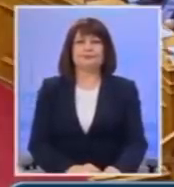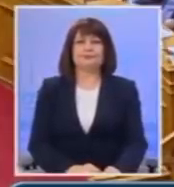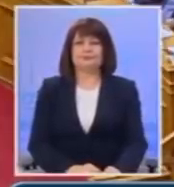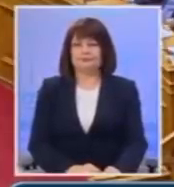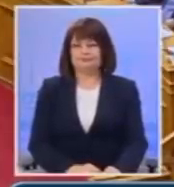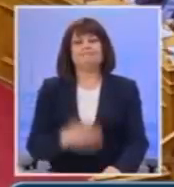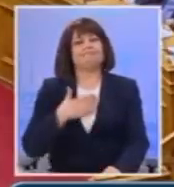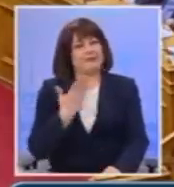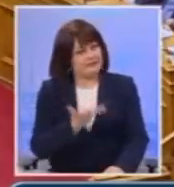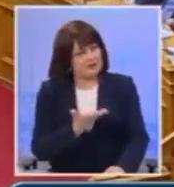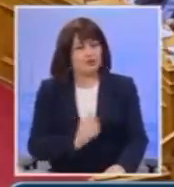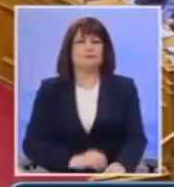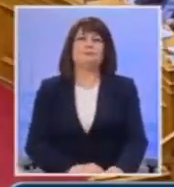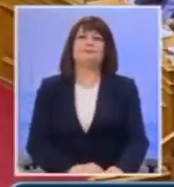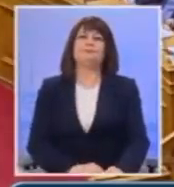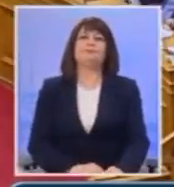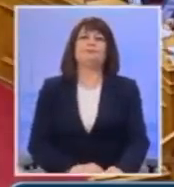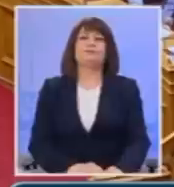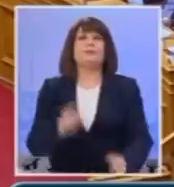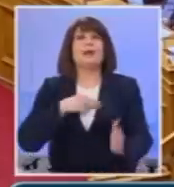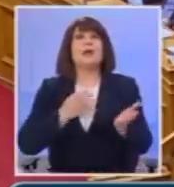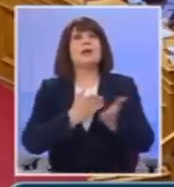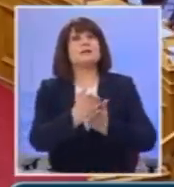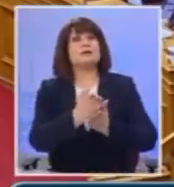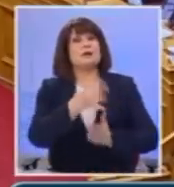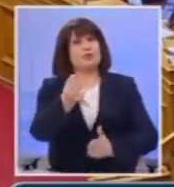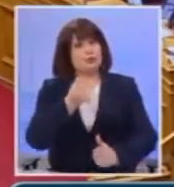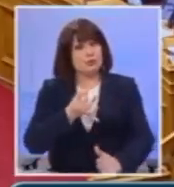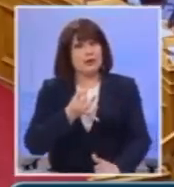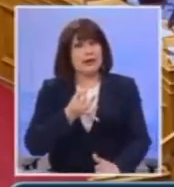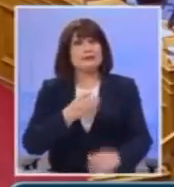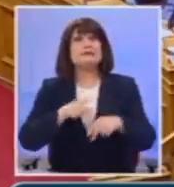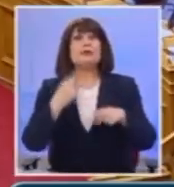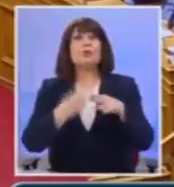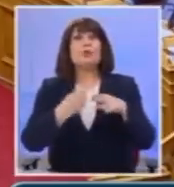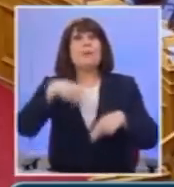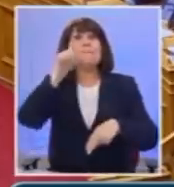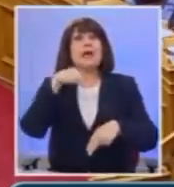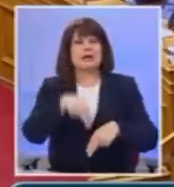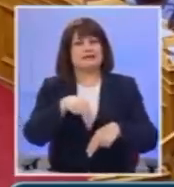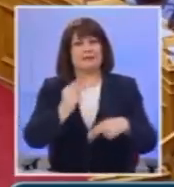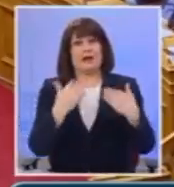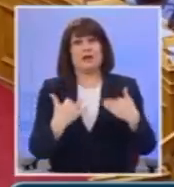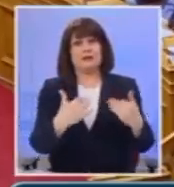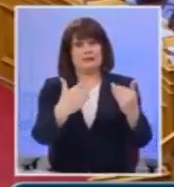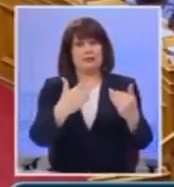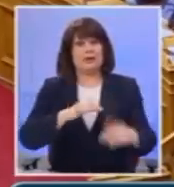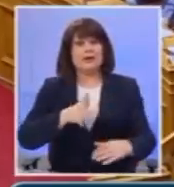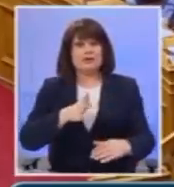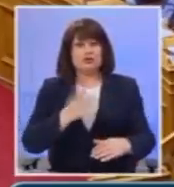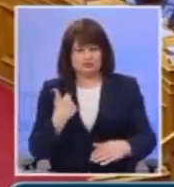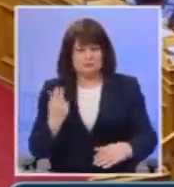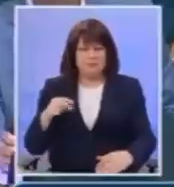Ευχαριστώ κύριε Πρόεδρε. Έχετε δίκιο που επισημαίνετε ότι είναι μια σημαντική μέρα και ίσως τώρα που